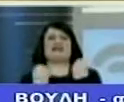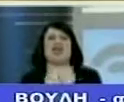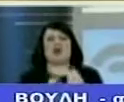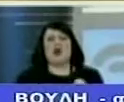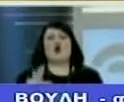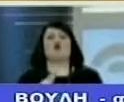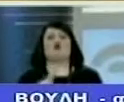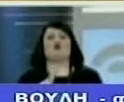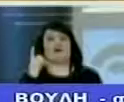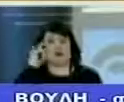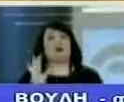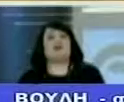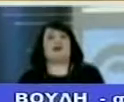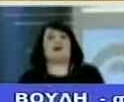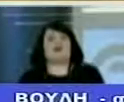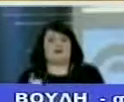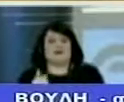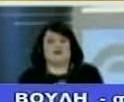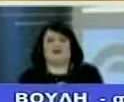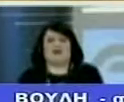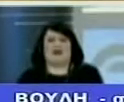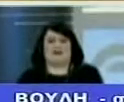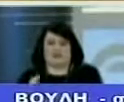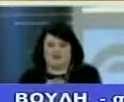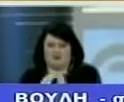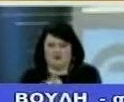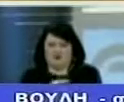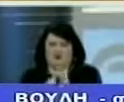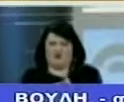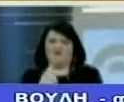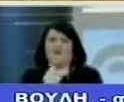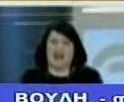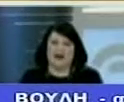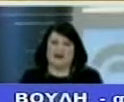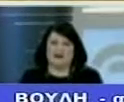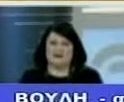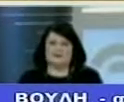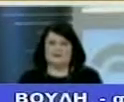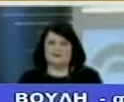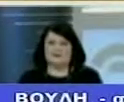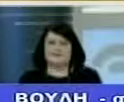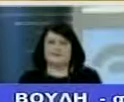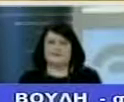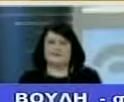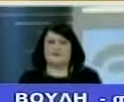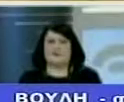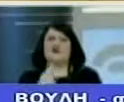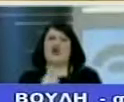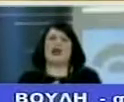οργάνων. Και επειδή οι θεωρίες συνωμοσίας τώρα με το Netflix είναι πια